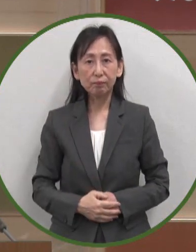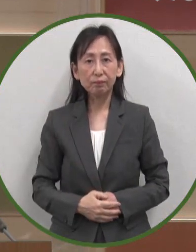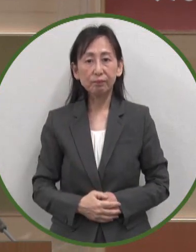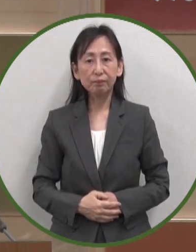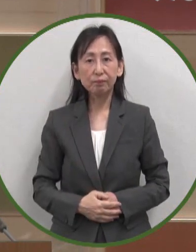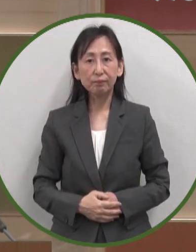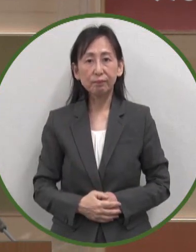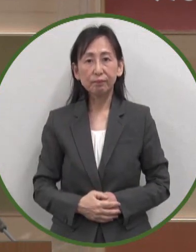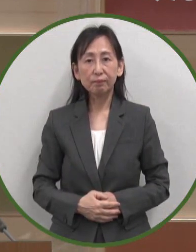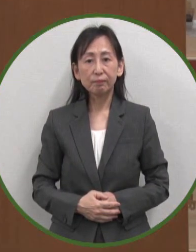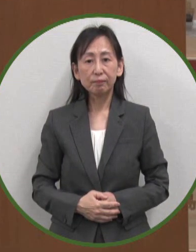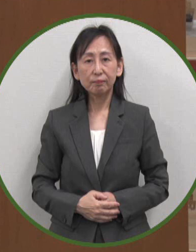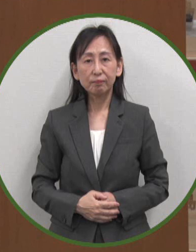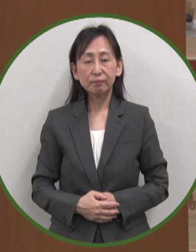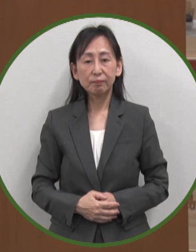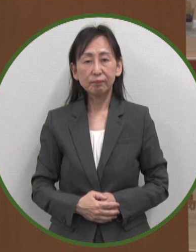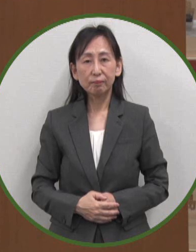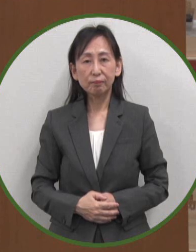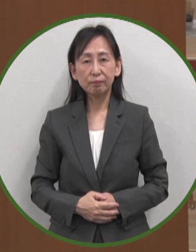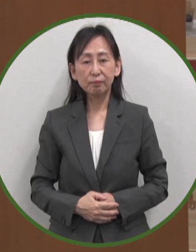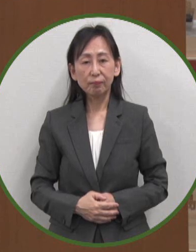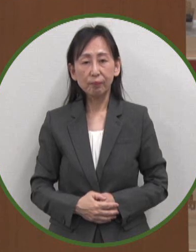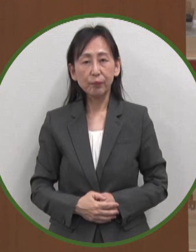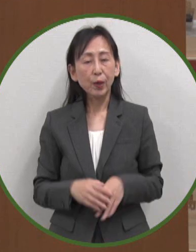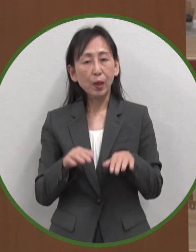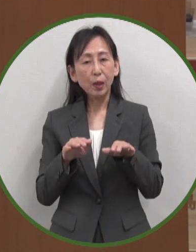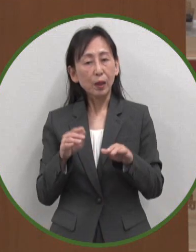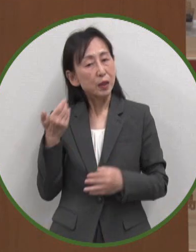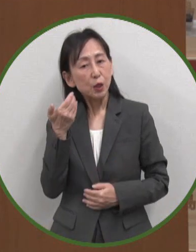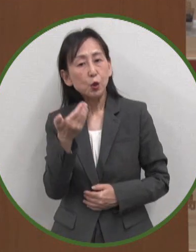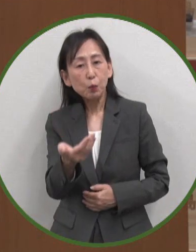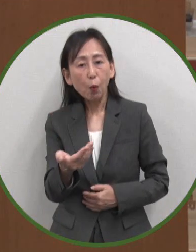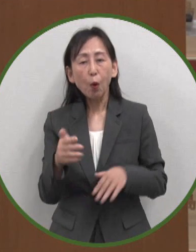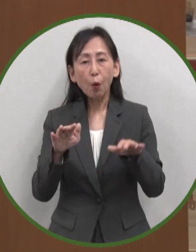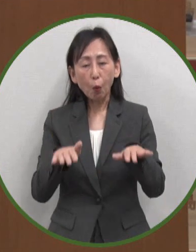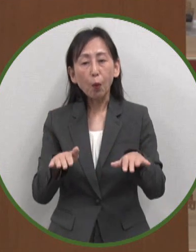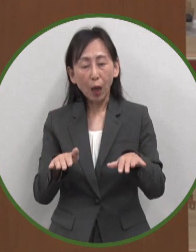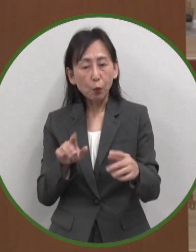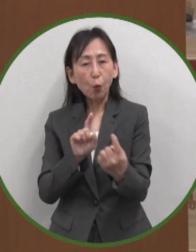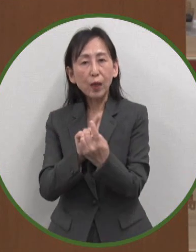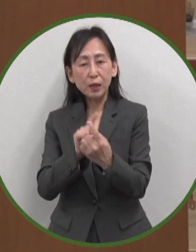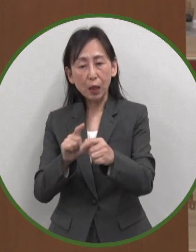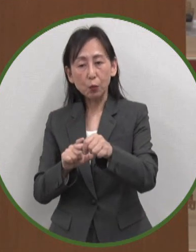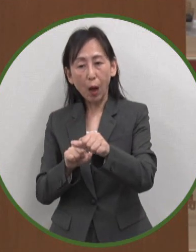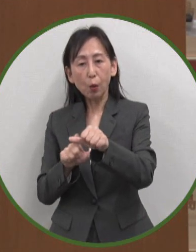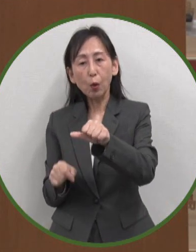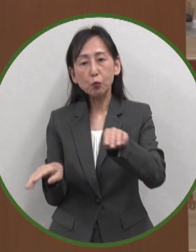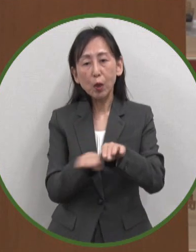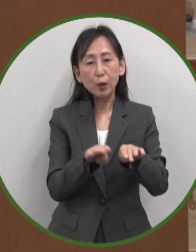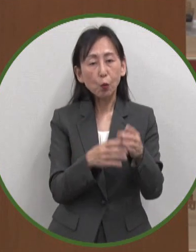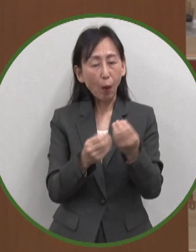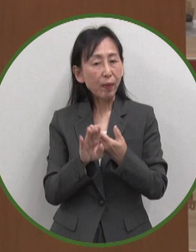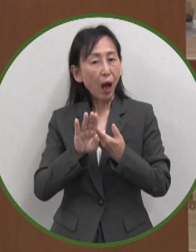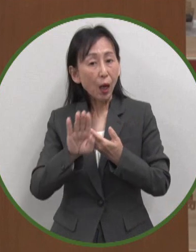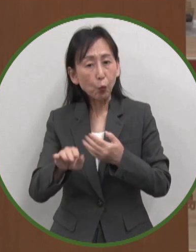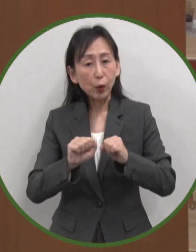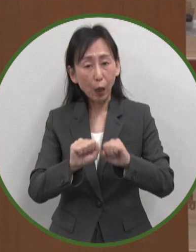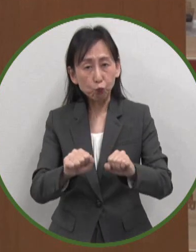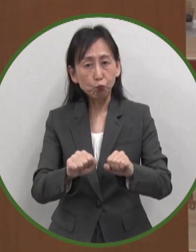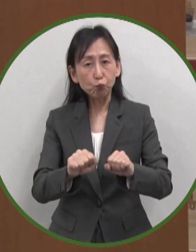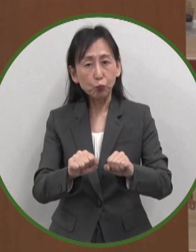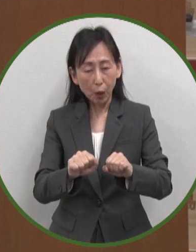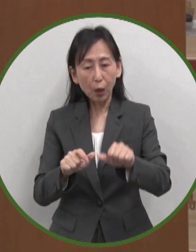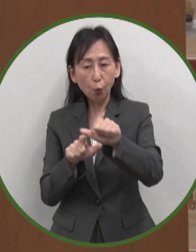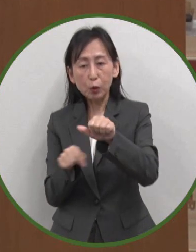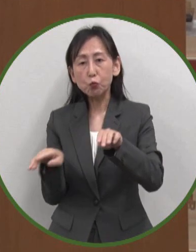。 つまり今回のこの対策は連休明けの開始になるので、今現在 の、 その連休中の